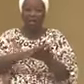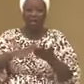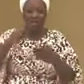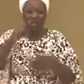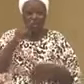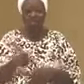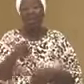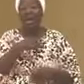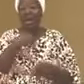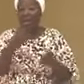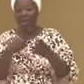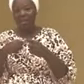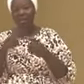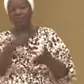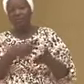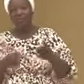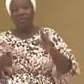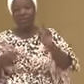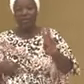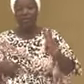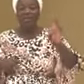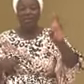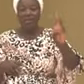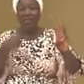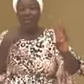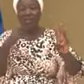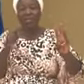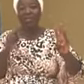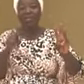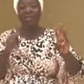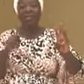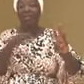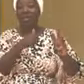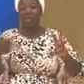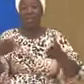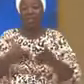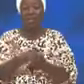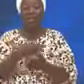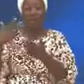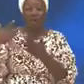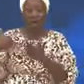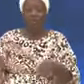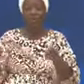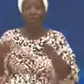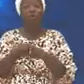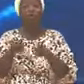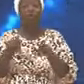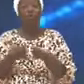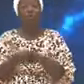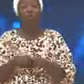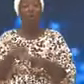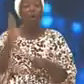verser 20,6 à aider je vous donnerai un choeur nouveau